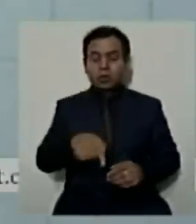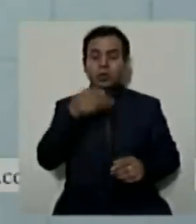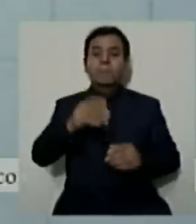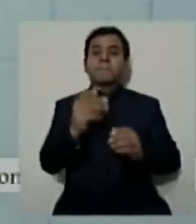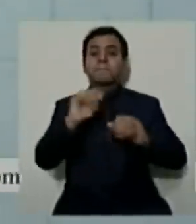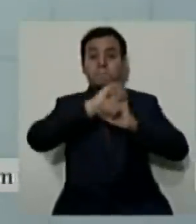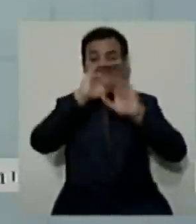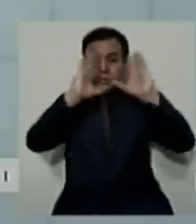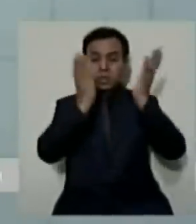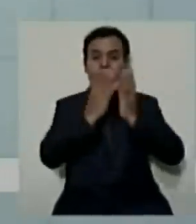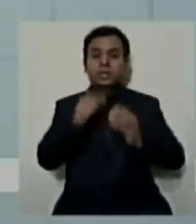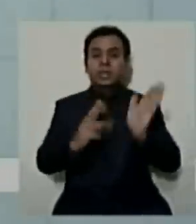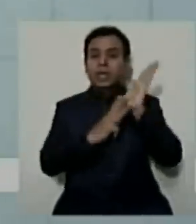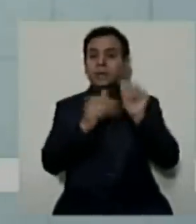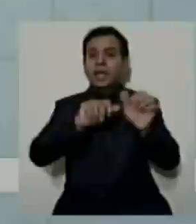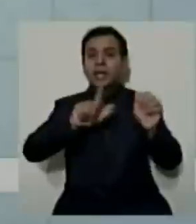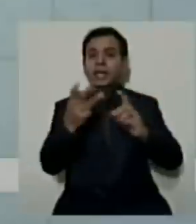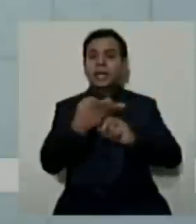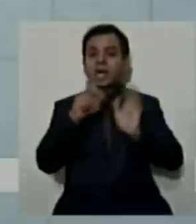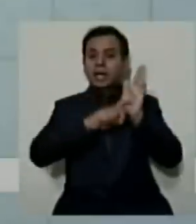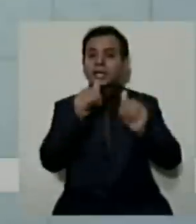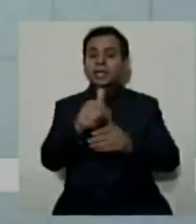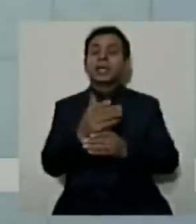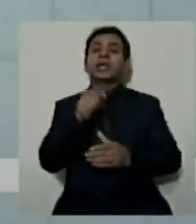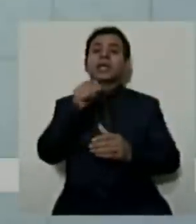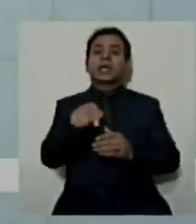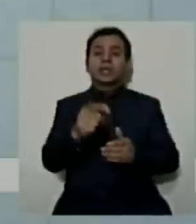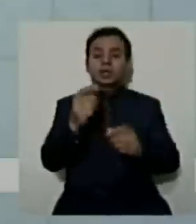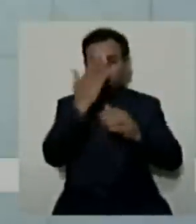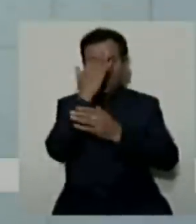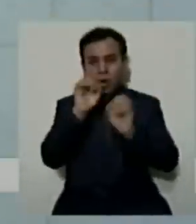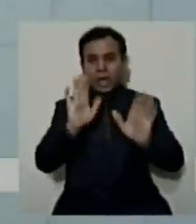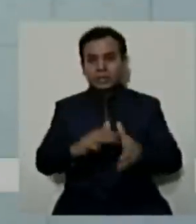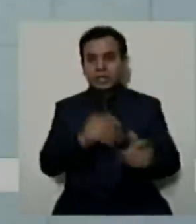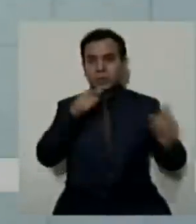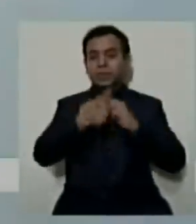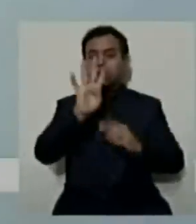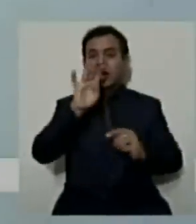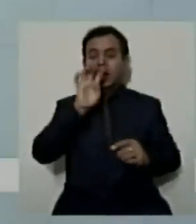করেছে। সারা বিশ্বে প্রতি মিনিটে একটি শিশু ম্যালেরিয়ায় মারা যায়।